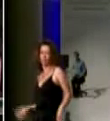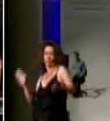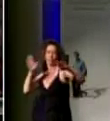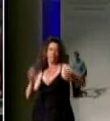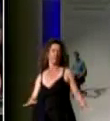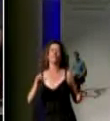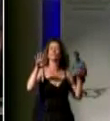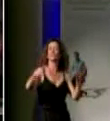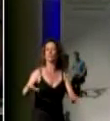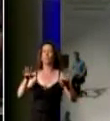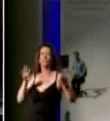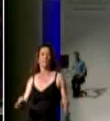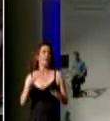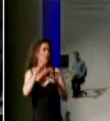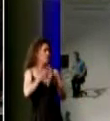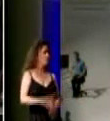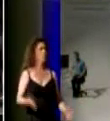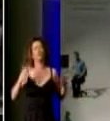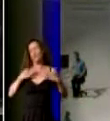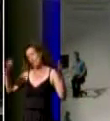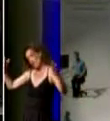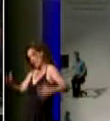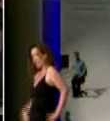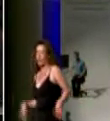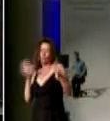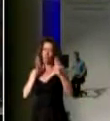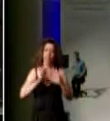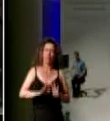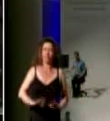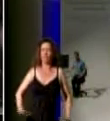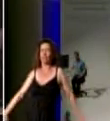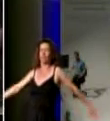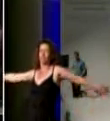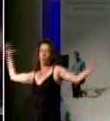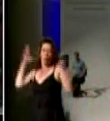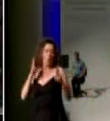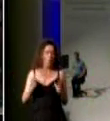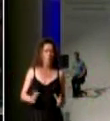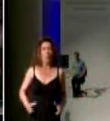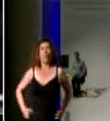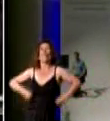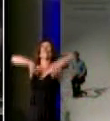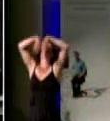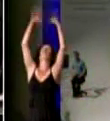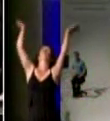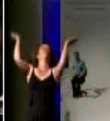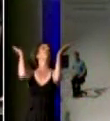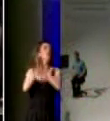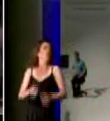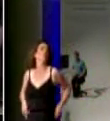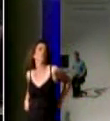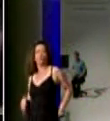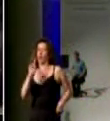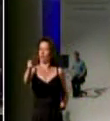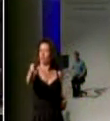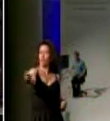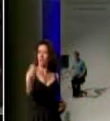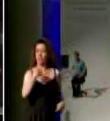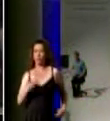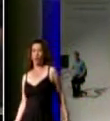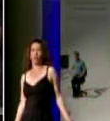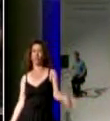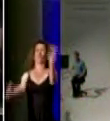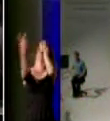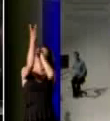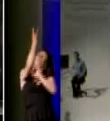La paix dans le calumet. Oh, laisse ton corps s'envoler en fumée. Oh, toi,